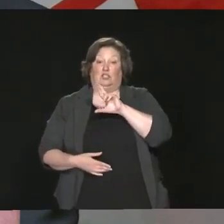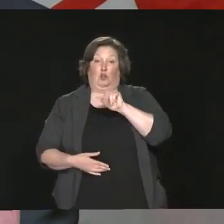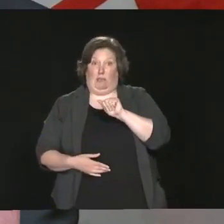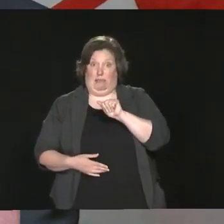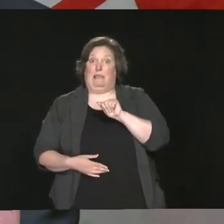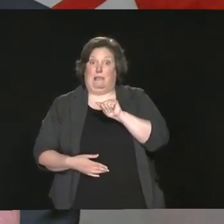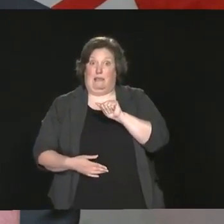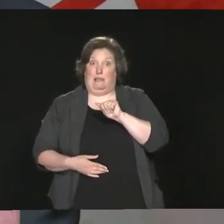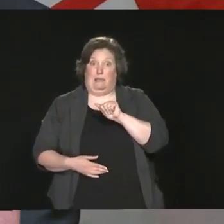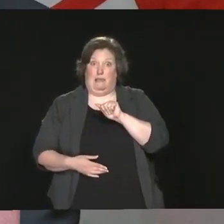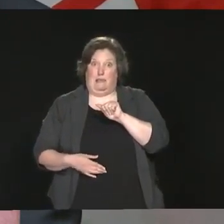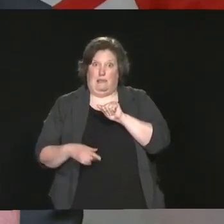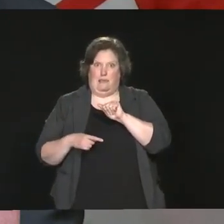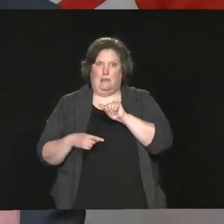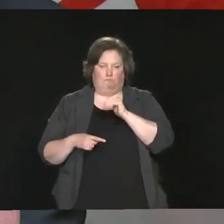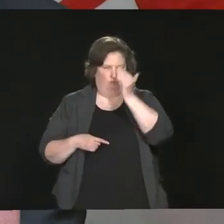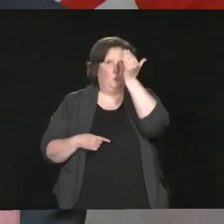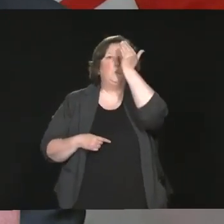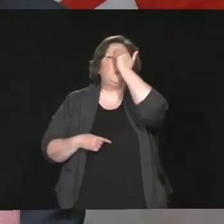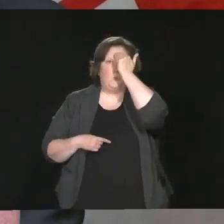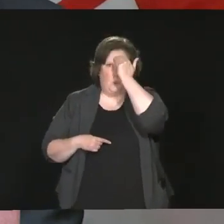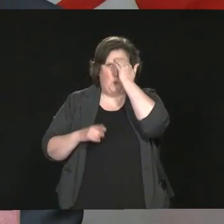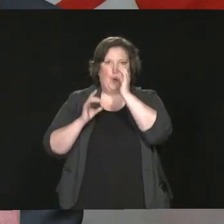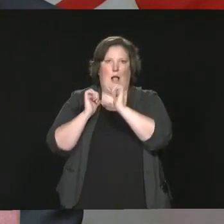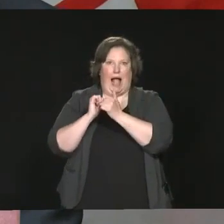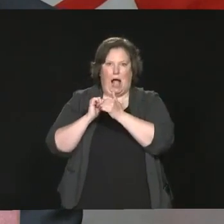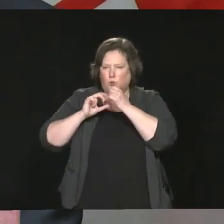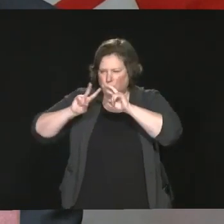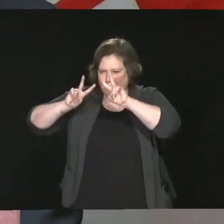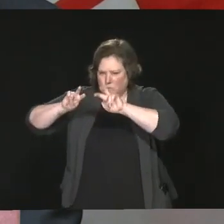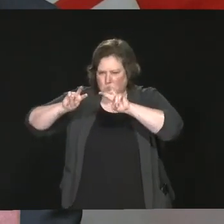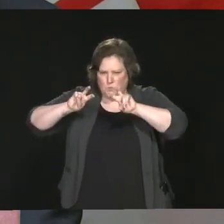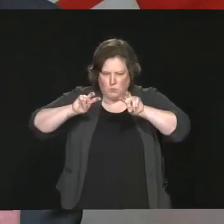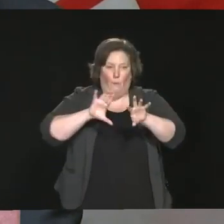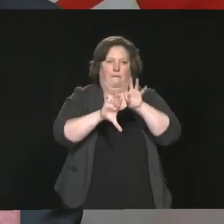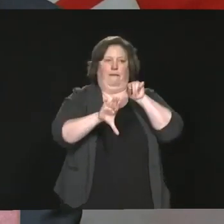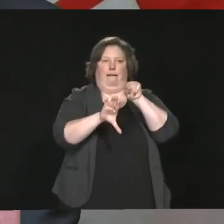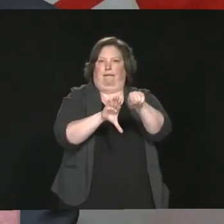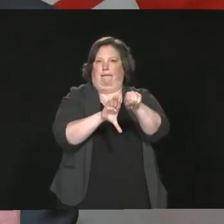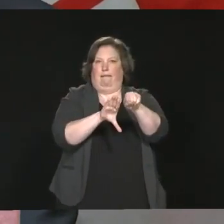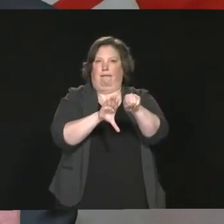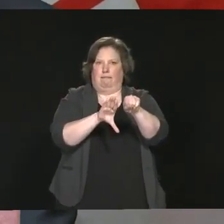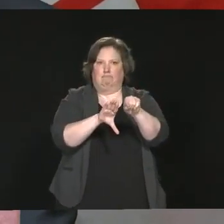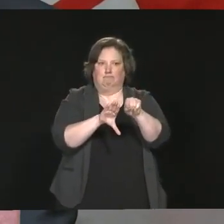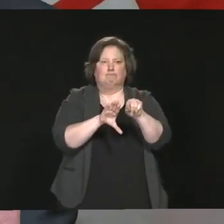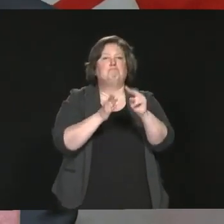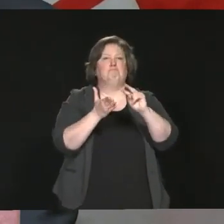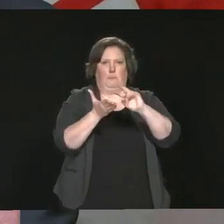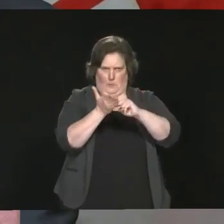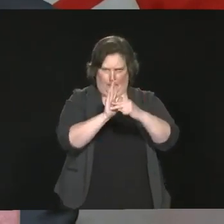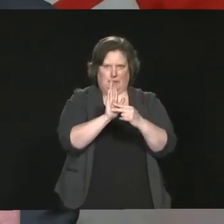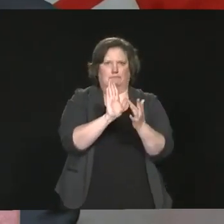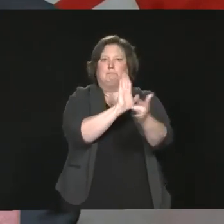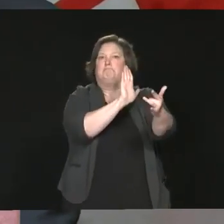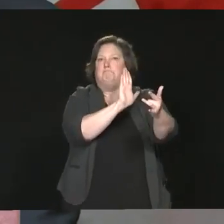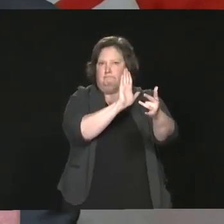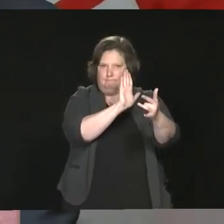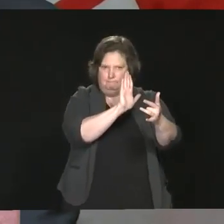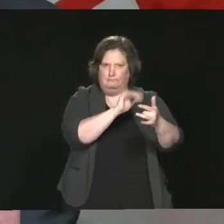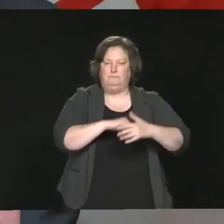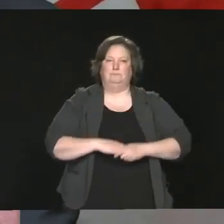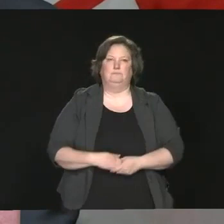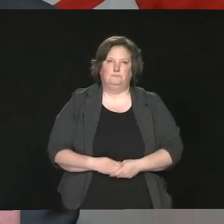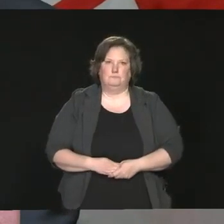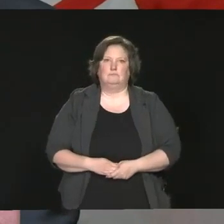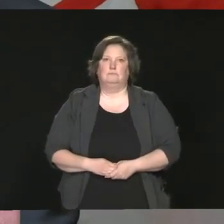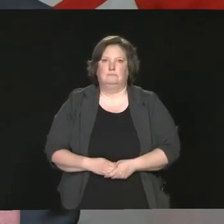corriger. Et même si c'était annoncé dès le départ que ça allait être fait, les discussions que nous avons présentement avec les partis